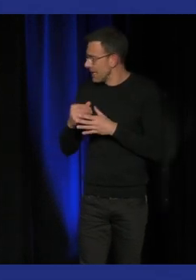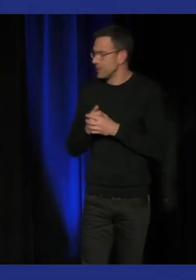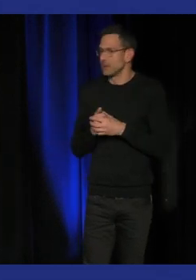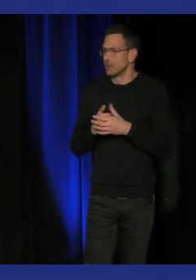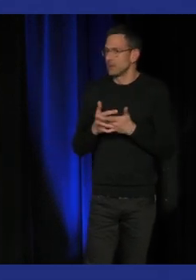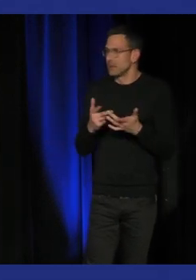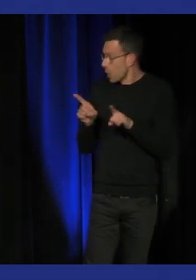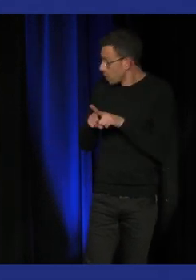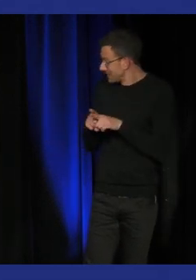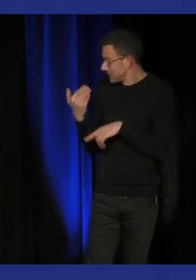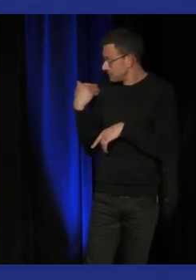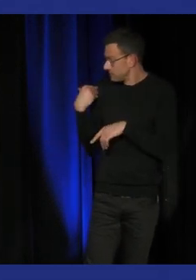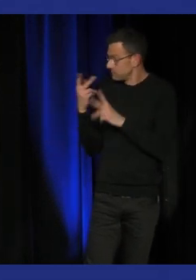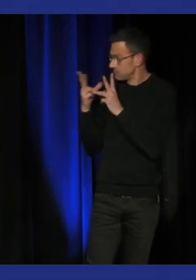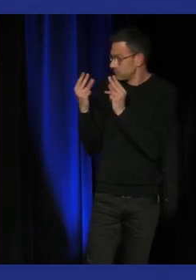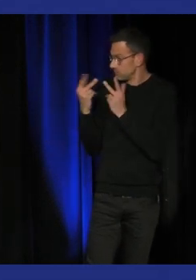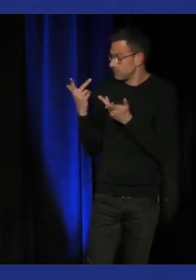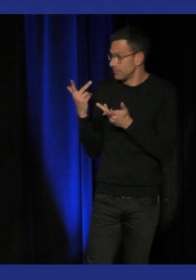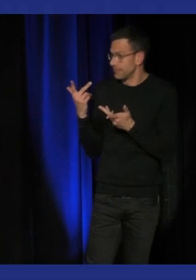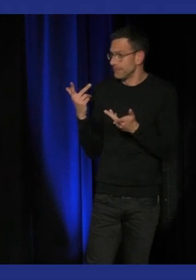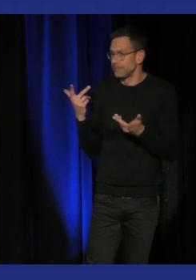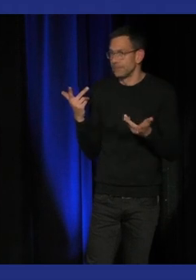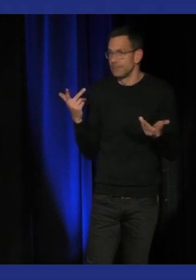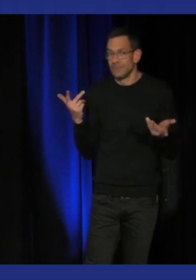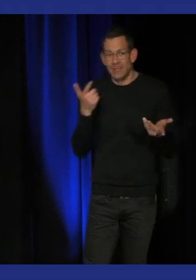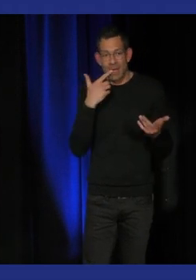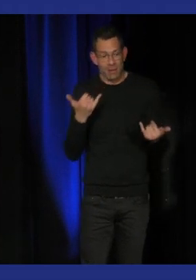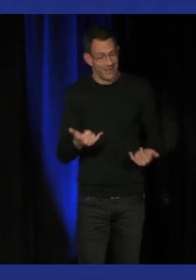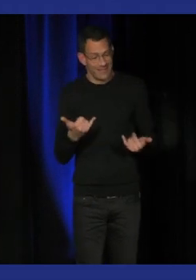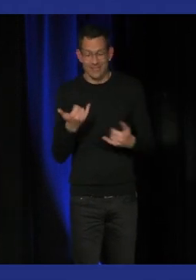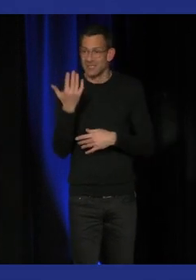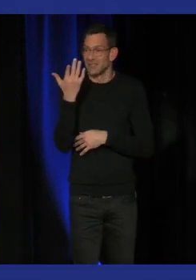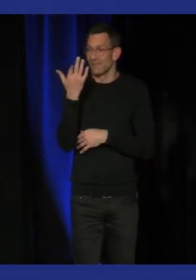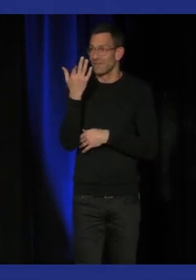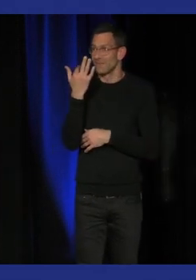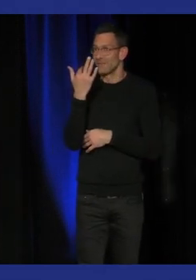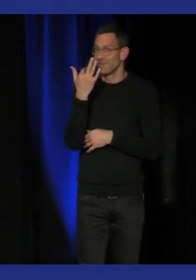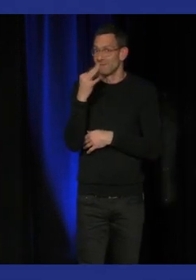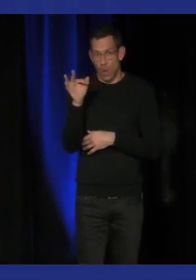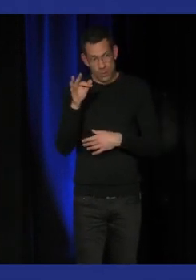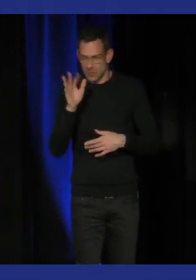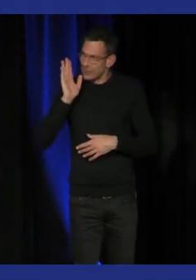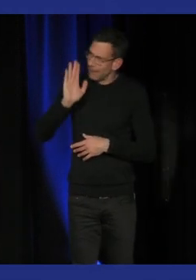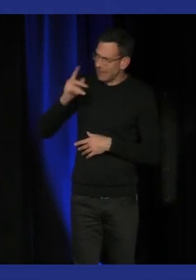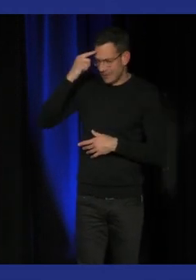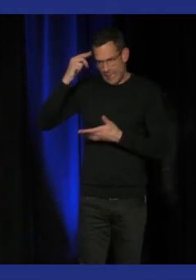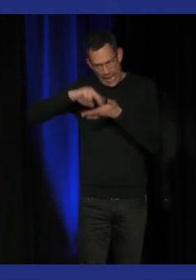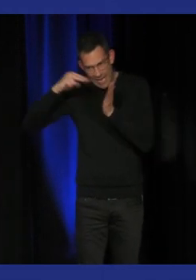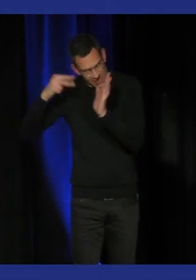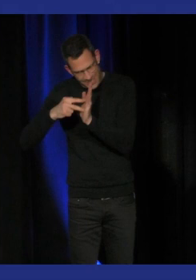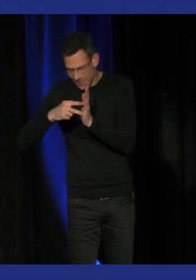par rapport à ce que vous disiez, madame, tout à l'heure, c'est pas parce qu'en France, il y a une société d'ingénieurs qu'il ne faut pas faire